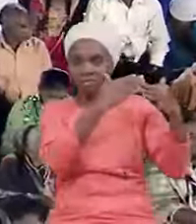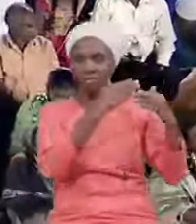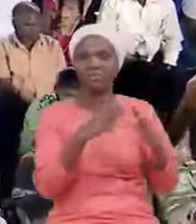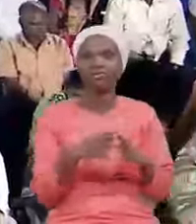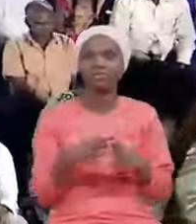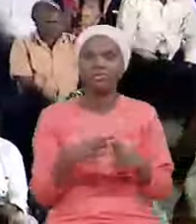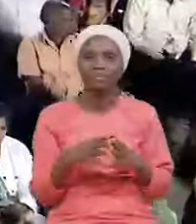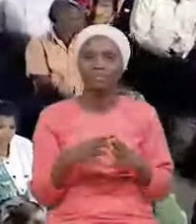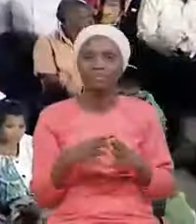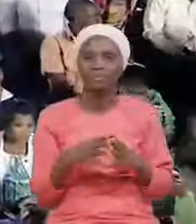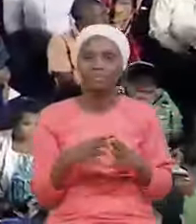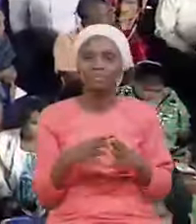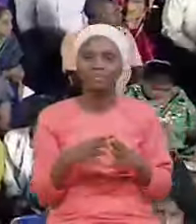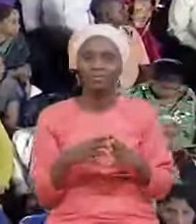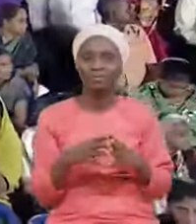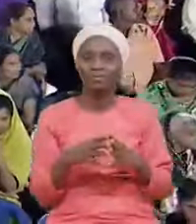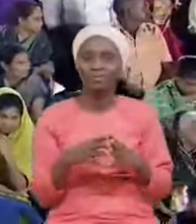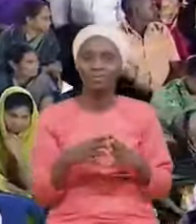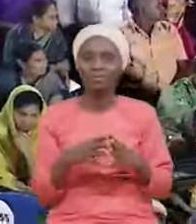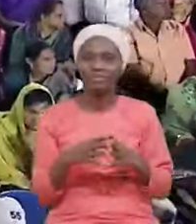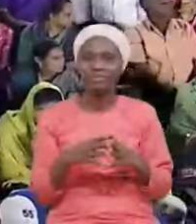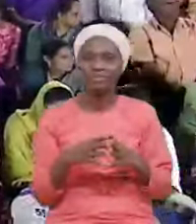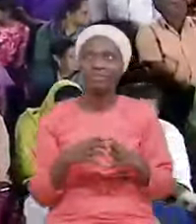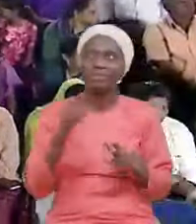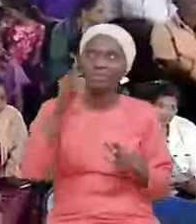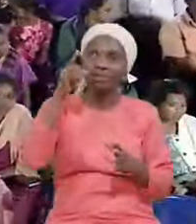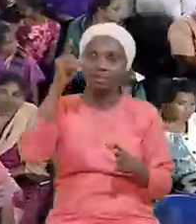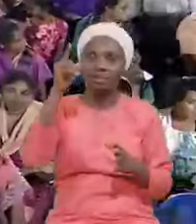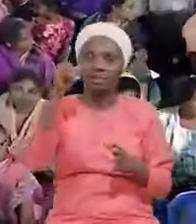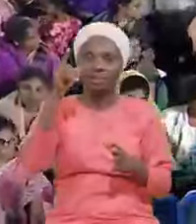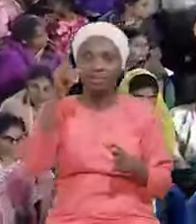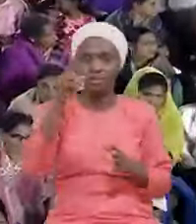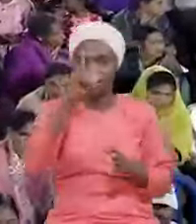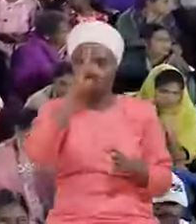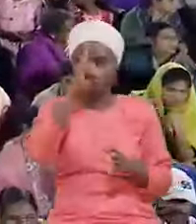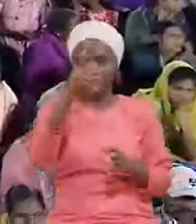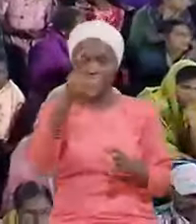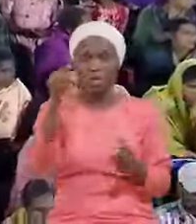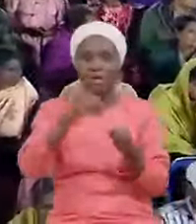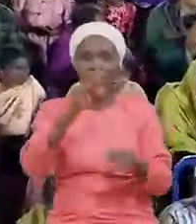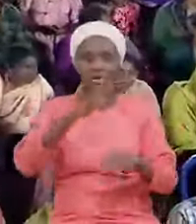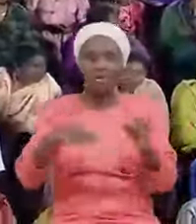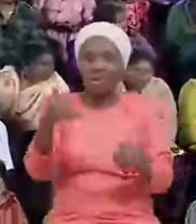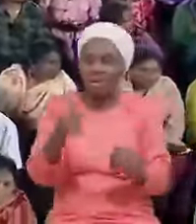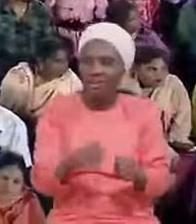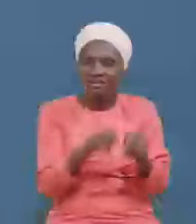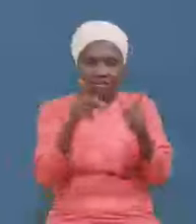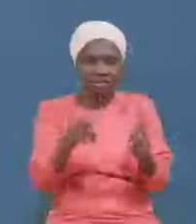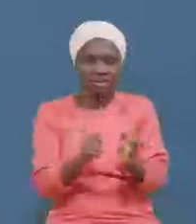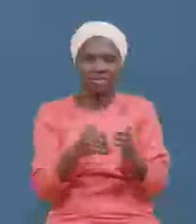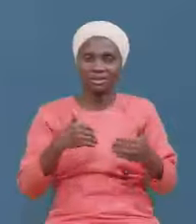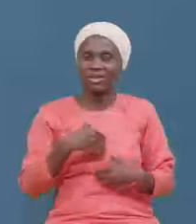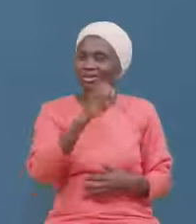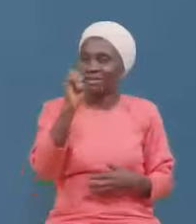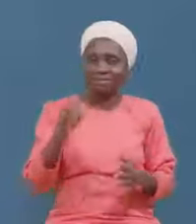తరములోను ఆయన లోక రక్షకుడే. He excels every personality that has ever lived. ఆయన ఇప్పటివరకు